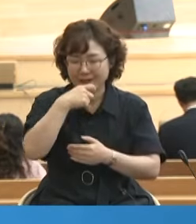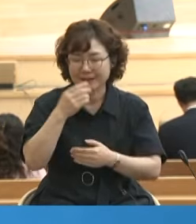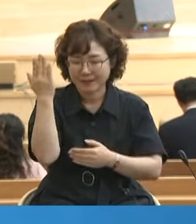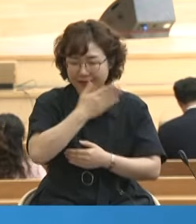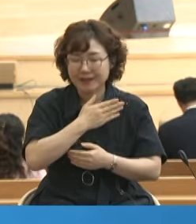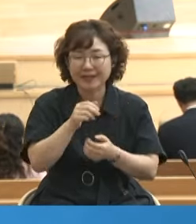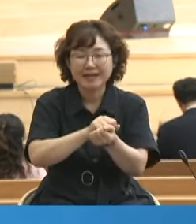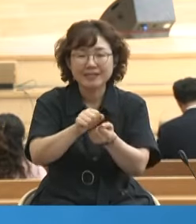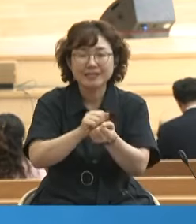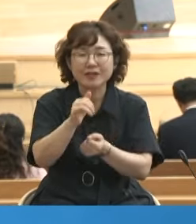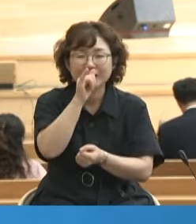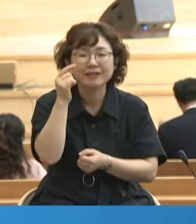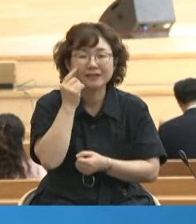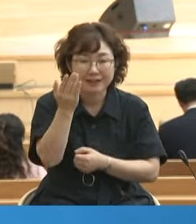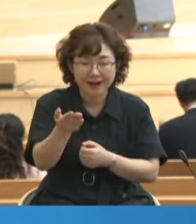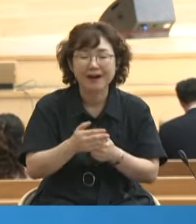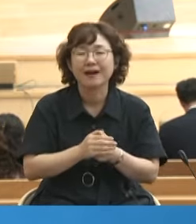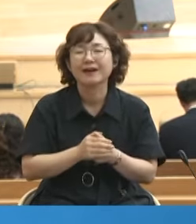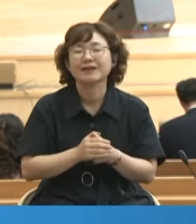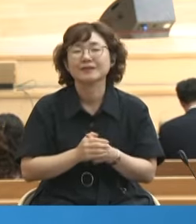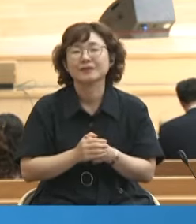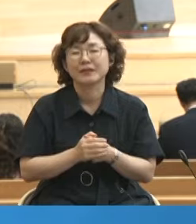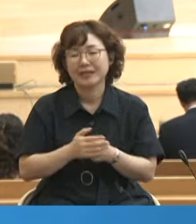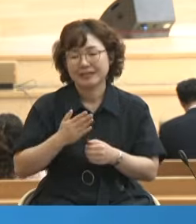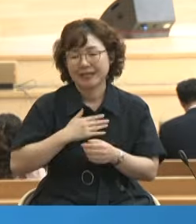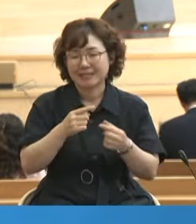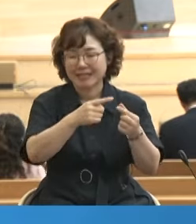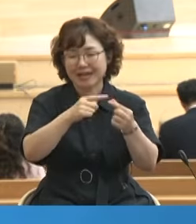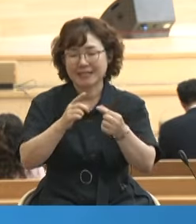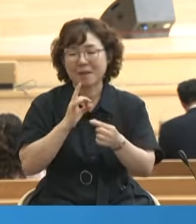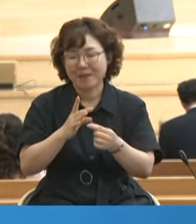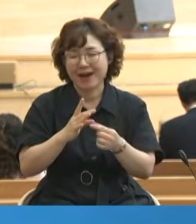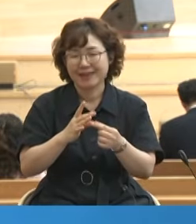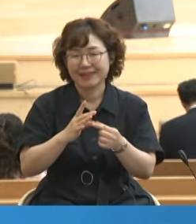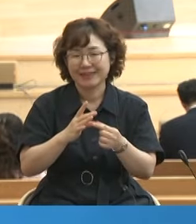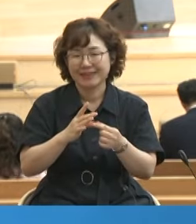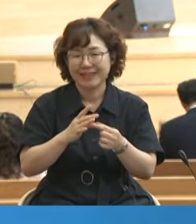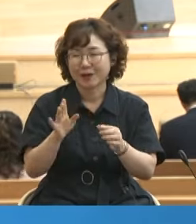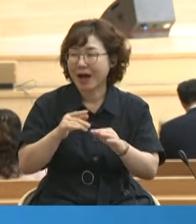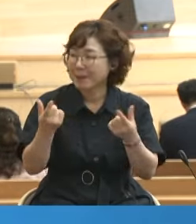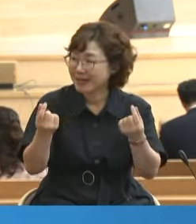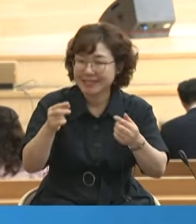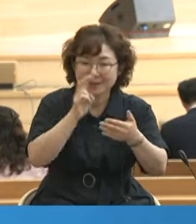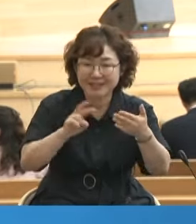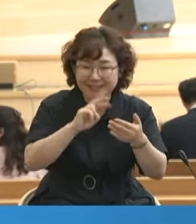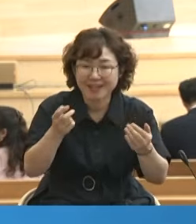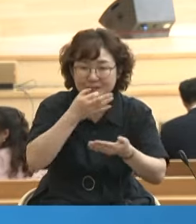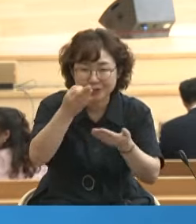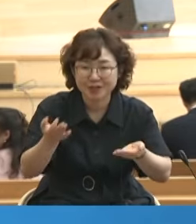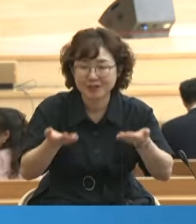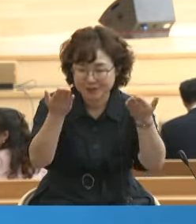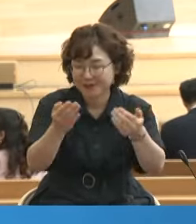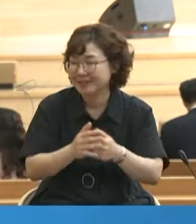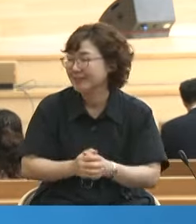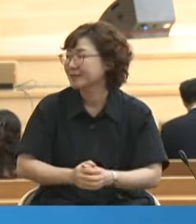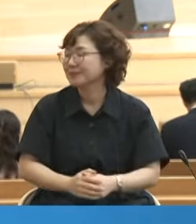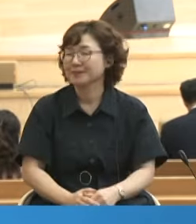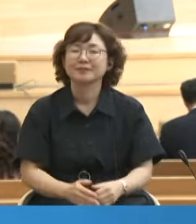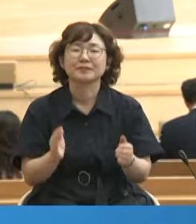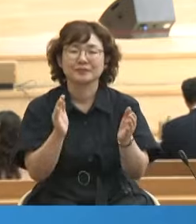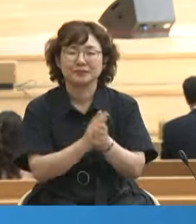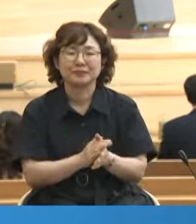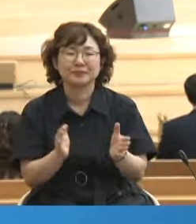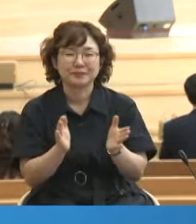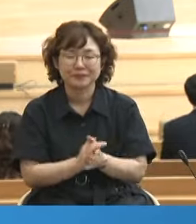깨끗이 씻기어 있는가? 자, 가사만 읽어드리지 말고 함께 찬양하십시다. 자, 한번 해볼까요?